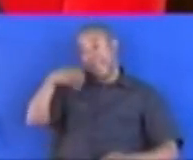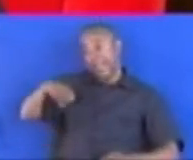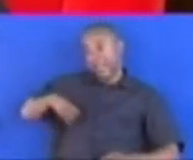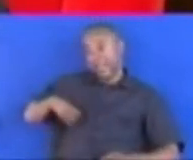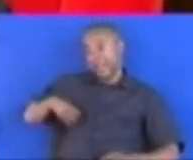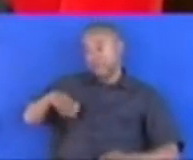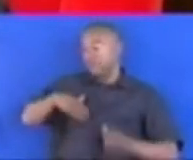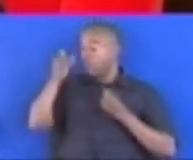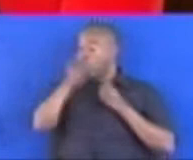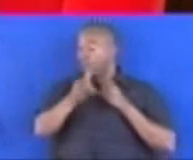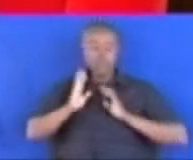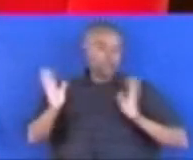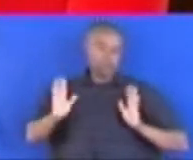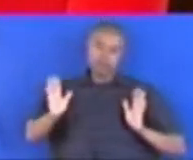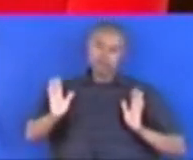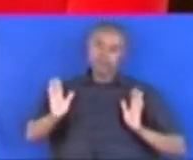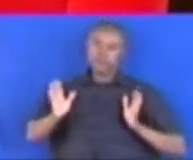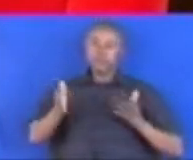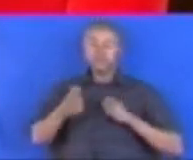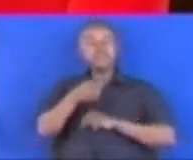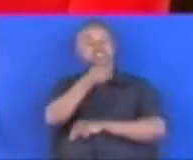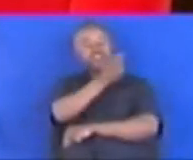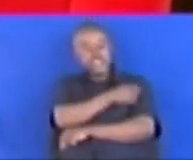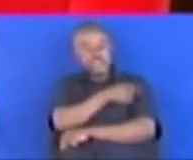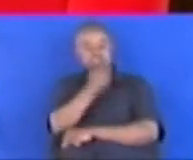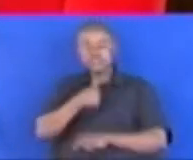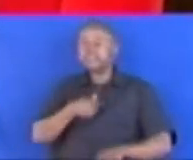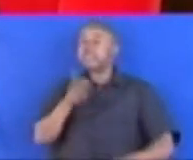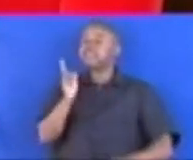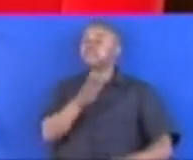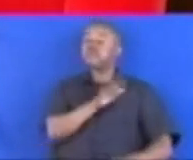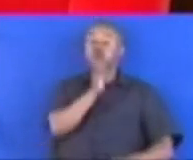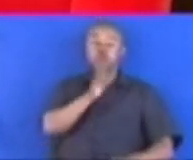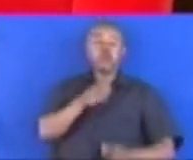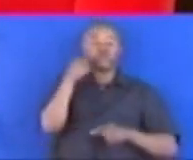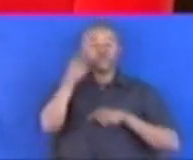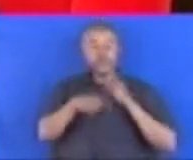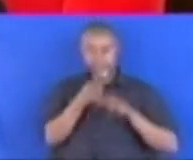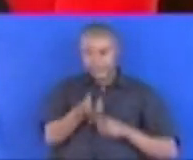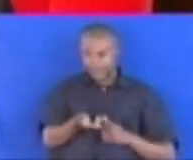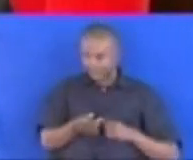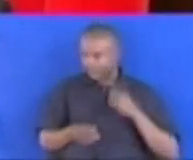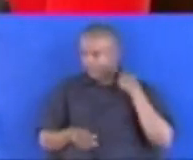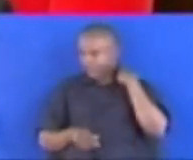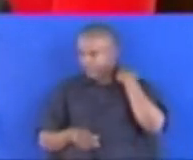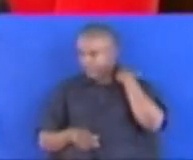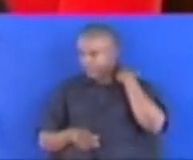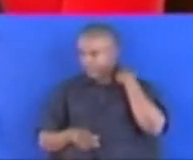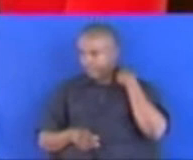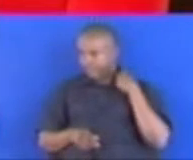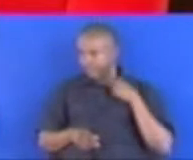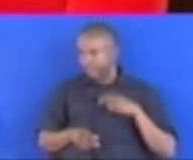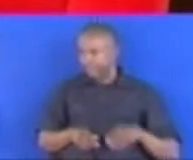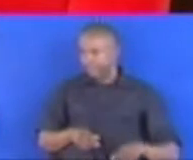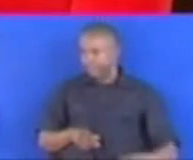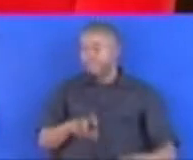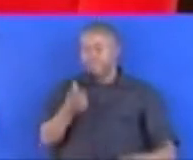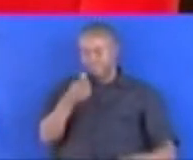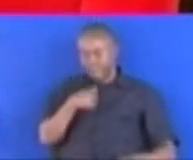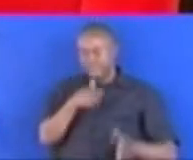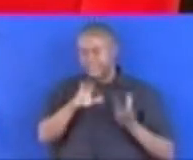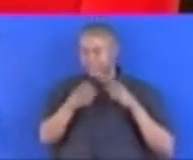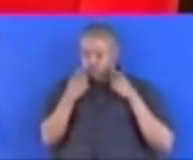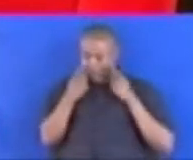chanjo kwa sababu tayari chanjo ziko Tanzania na watu wanaendelea. Kitu ambacho niko makini nacho sana ni aina ya